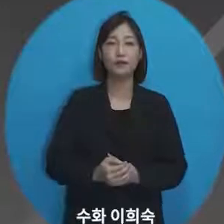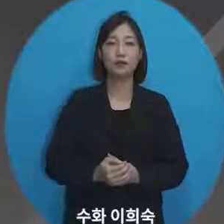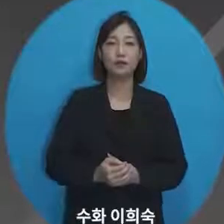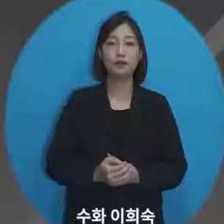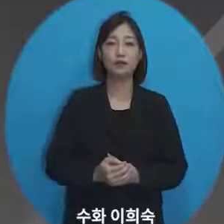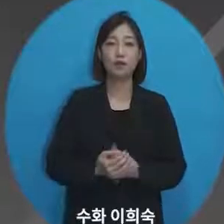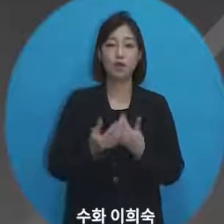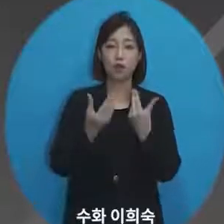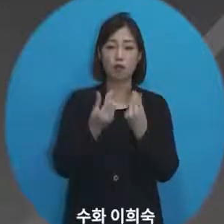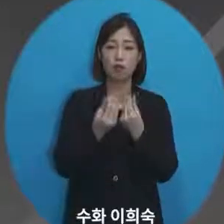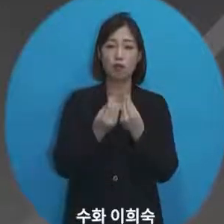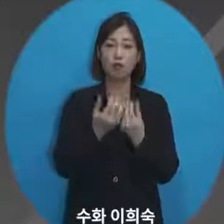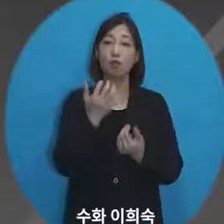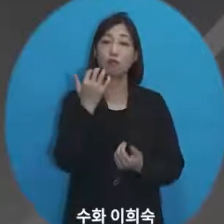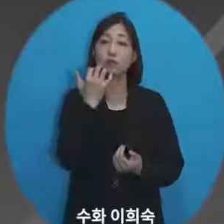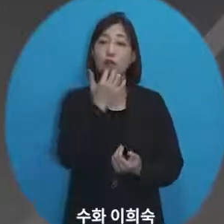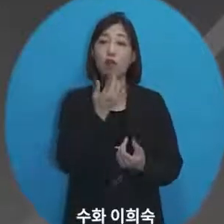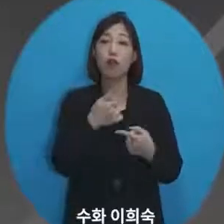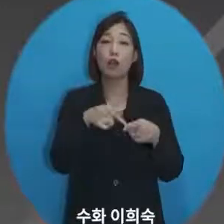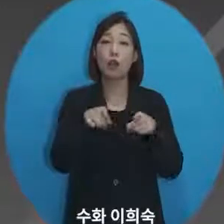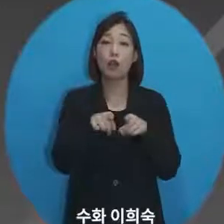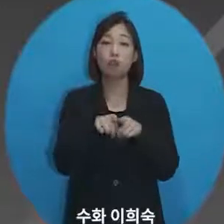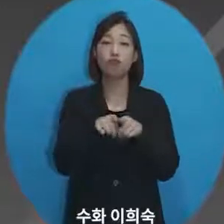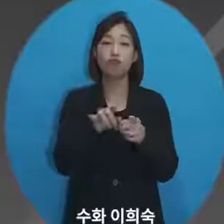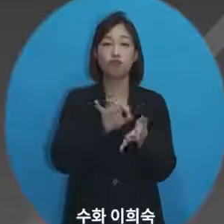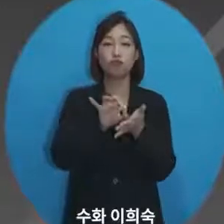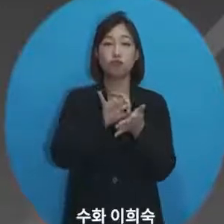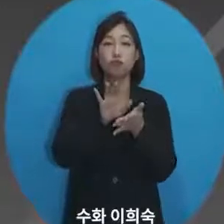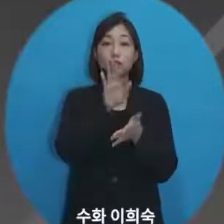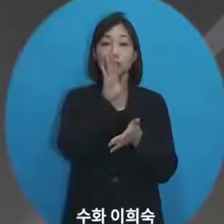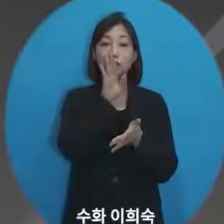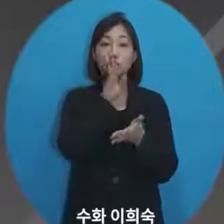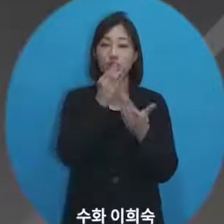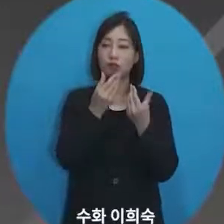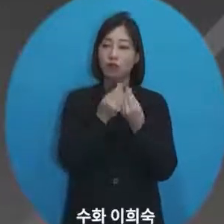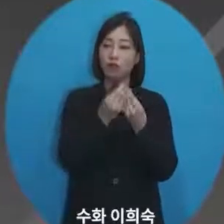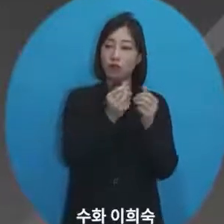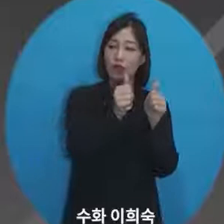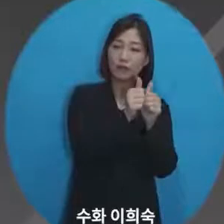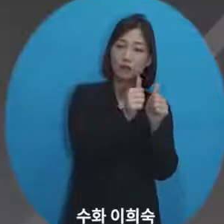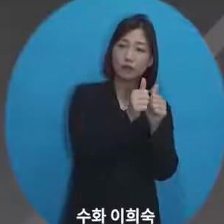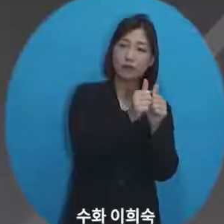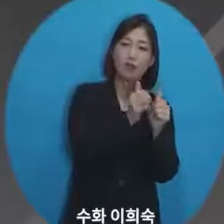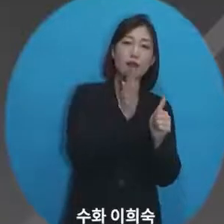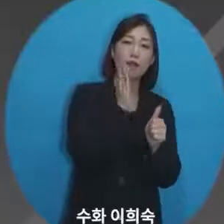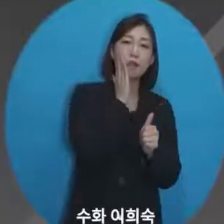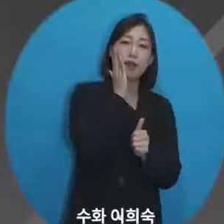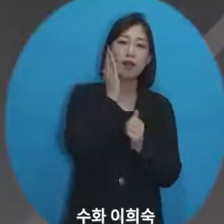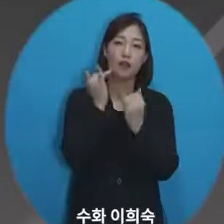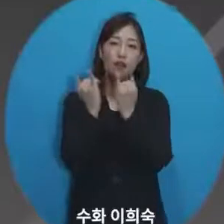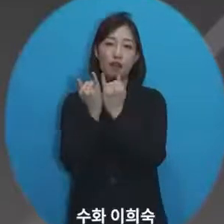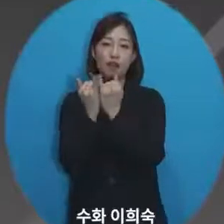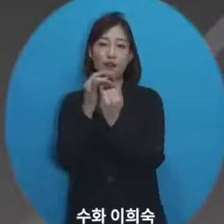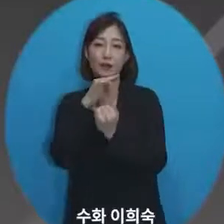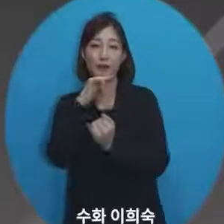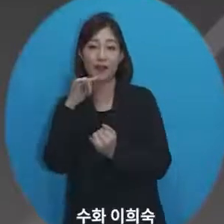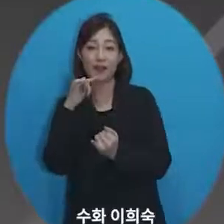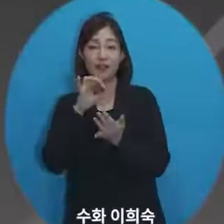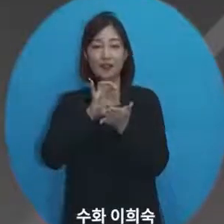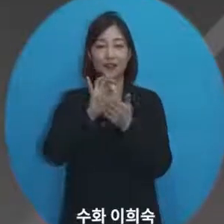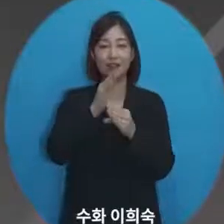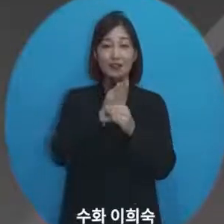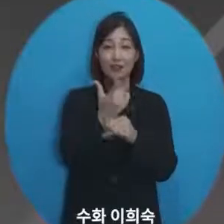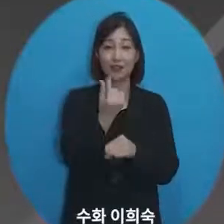있고요. 그리고 색깔을 사용하고 있는 부분을 동시에 볼 수가 있습니다. 남자는 파란색, 여자는